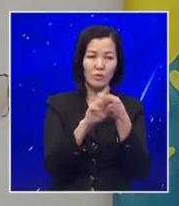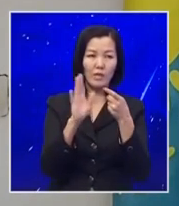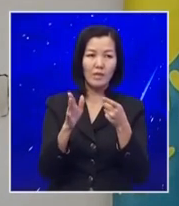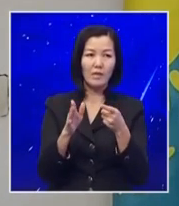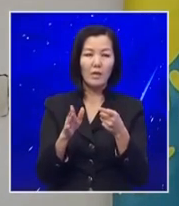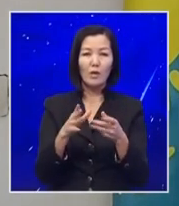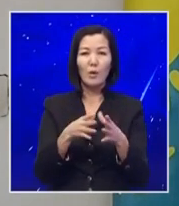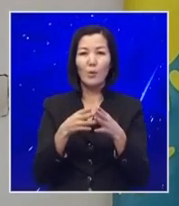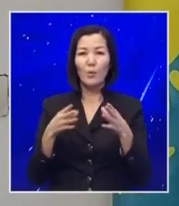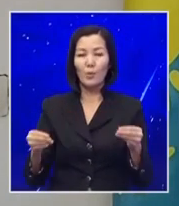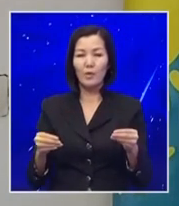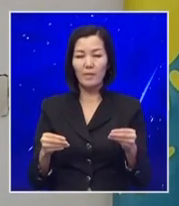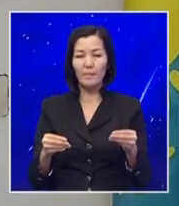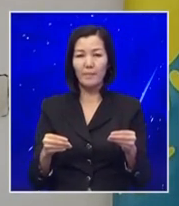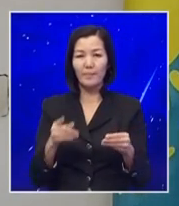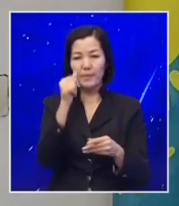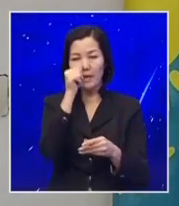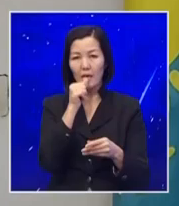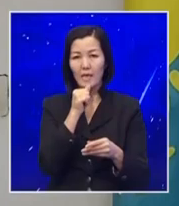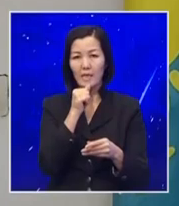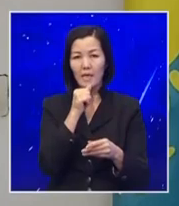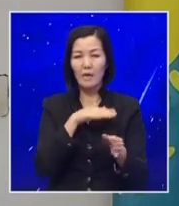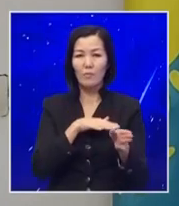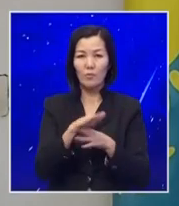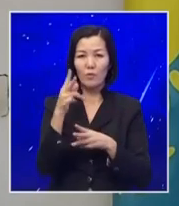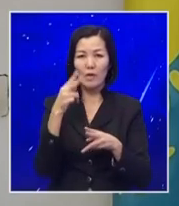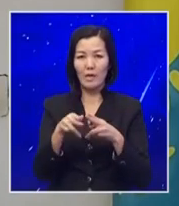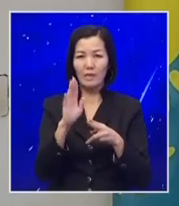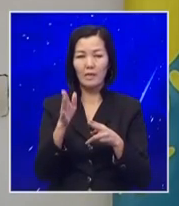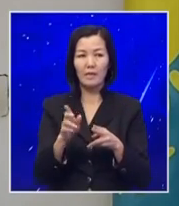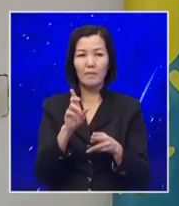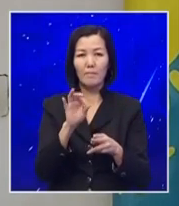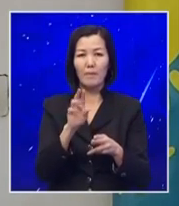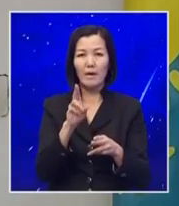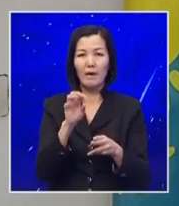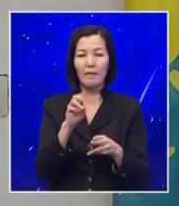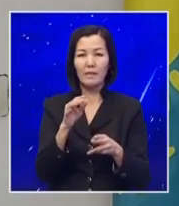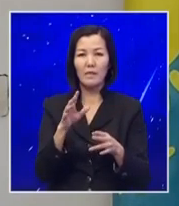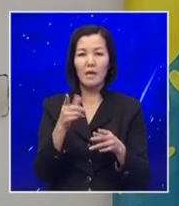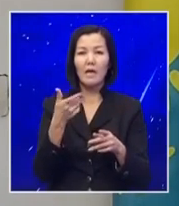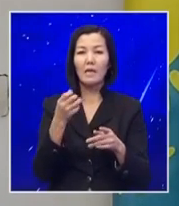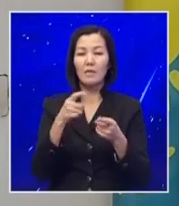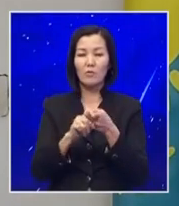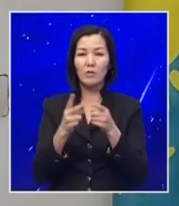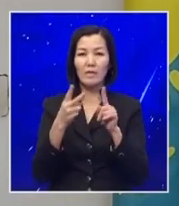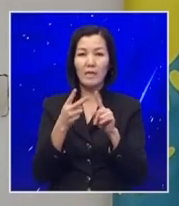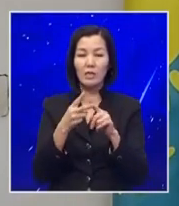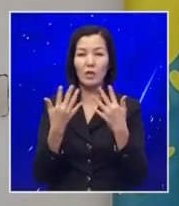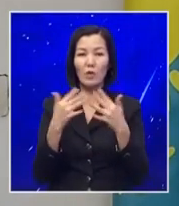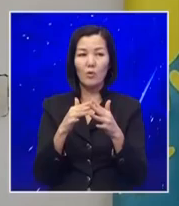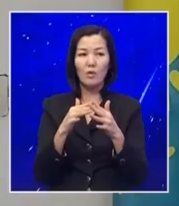көктем айында, март айында толығымен бітіреді. Бақанасы бітіреді. Екінші ауыл